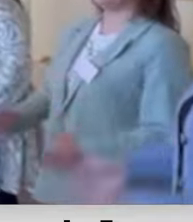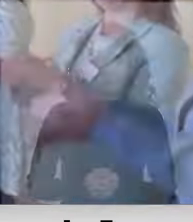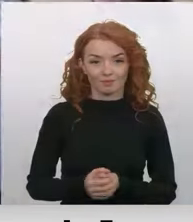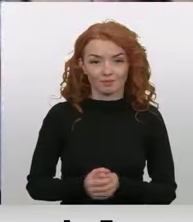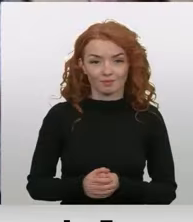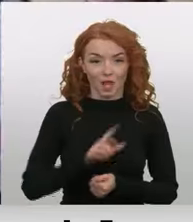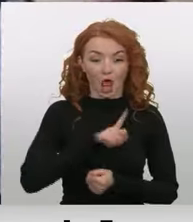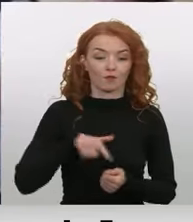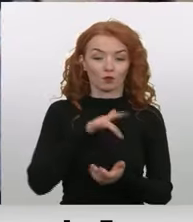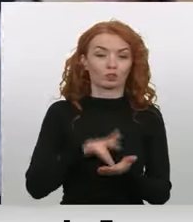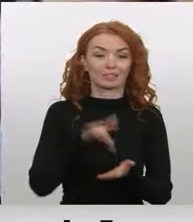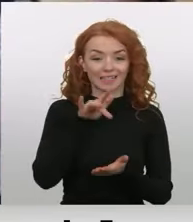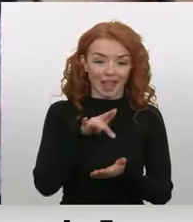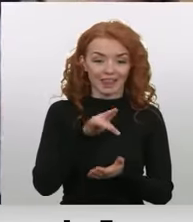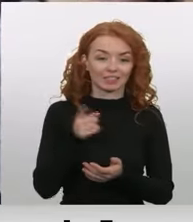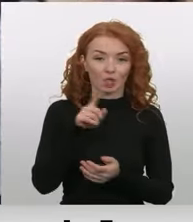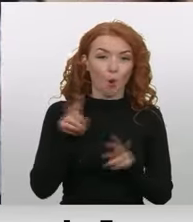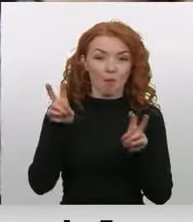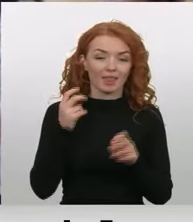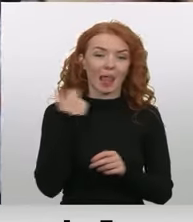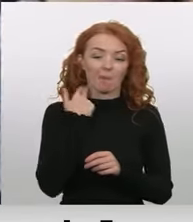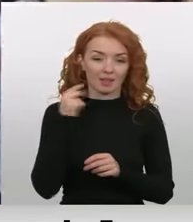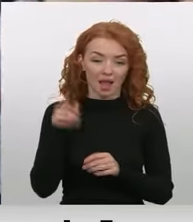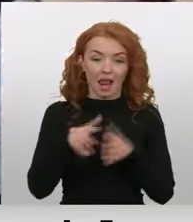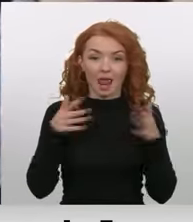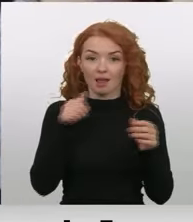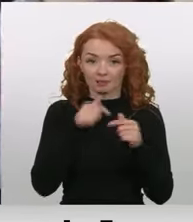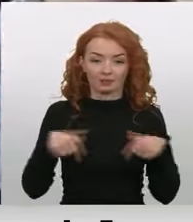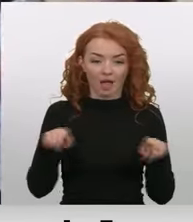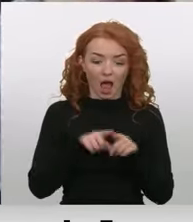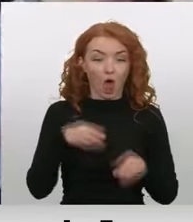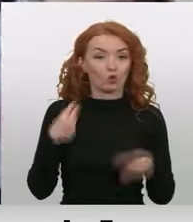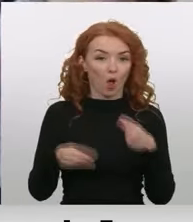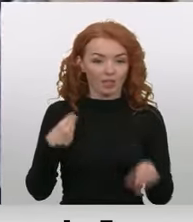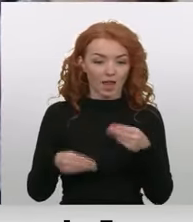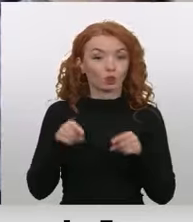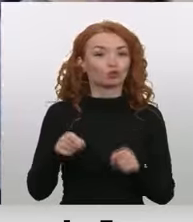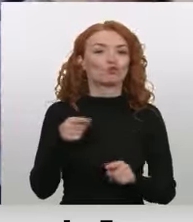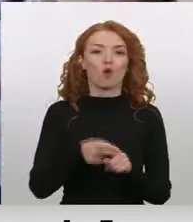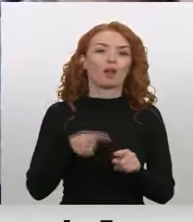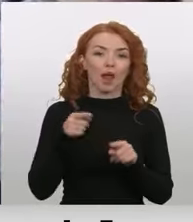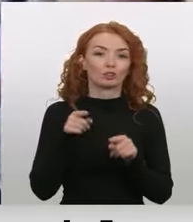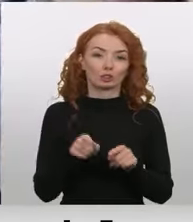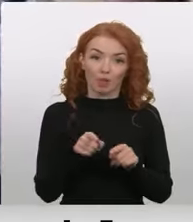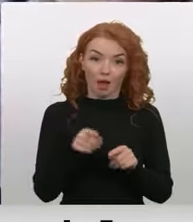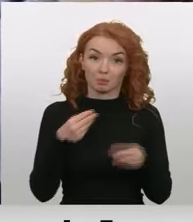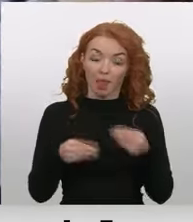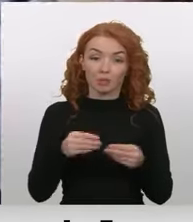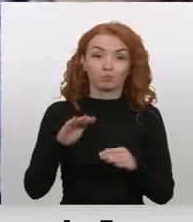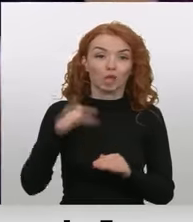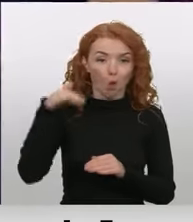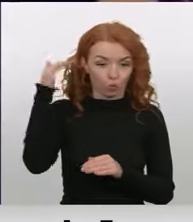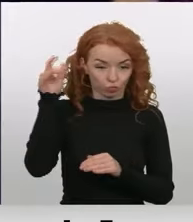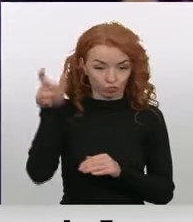Latviešu centrs Straumēni Lielbritānijā. Lielajā zālē tiek iets rotaļās. Tikai šoreiz to dara nevis bērni, bet